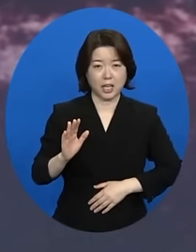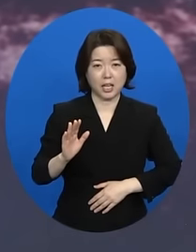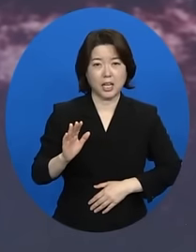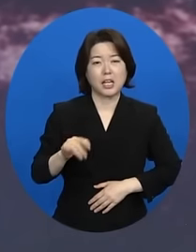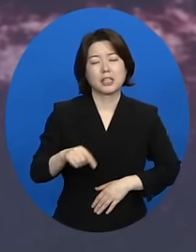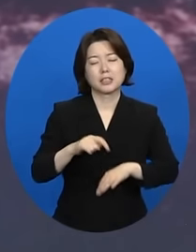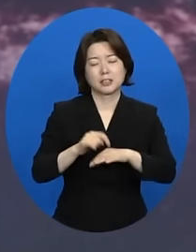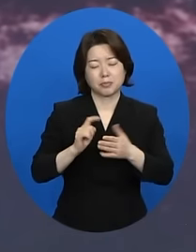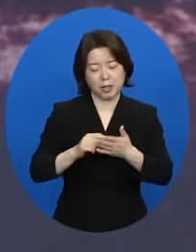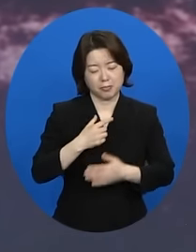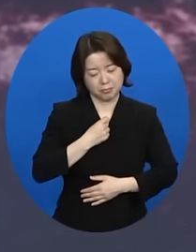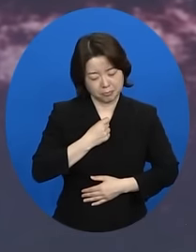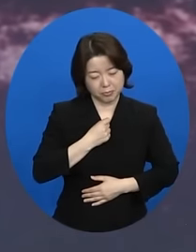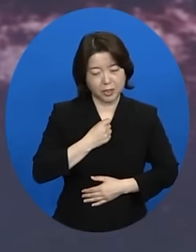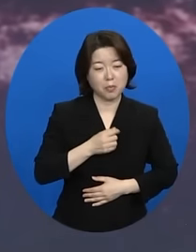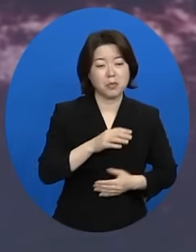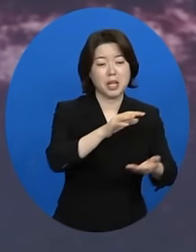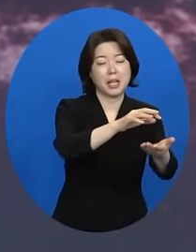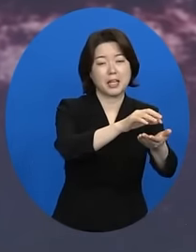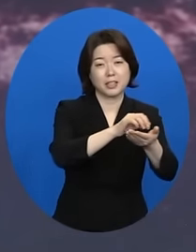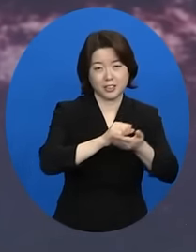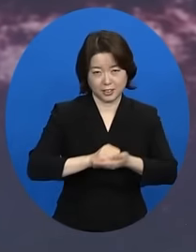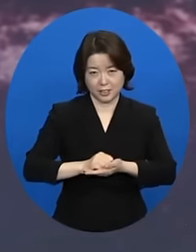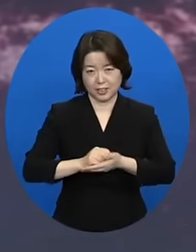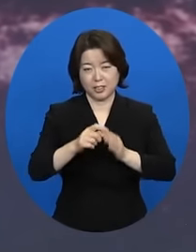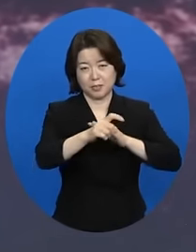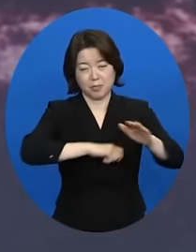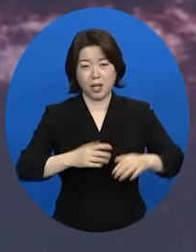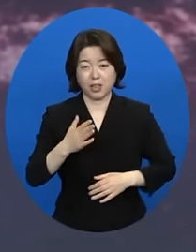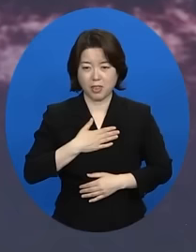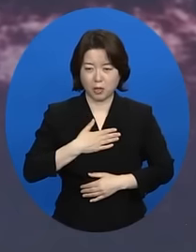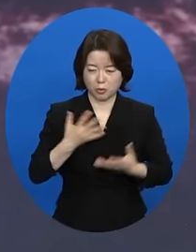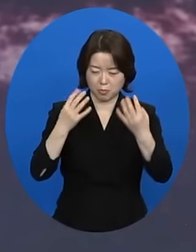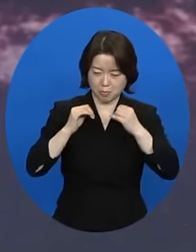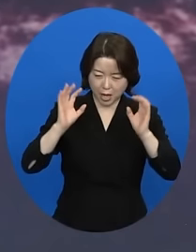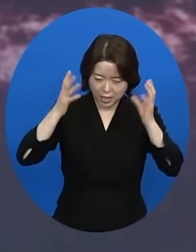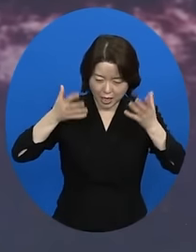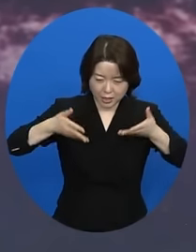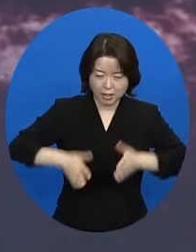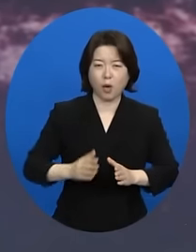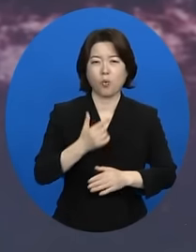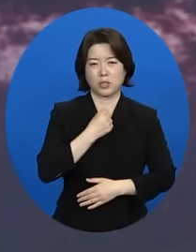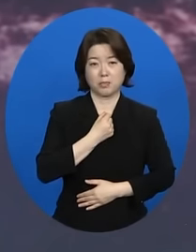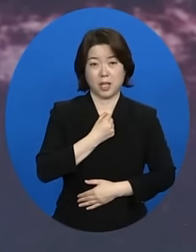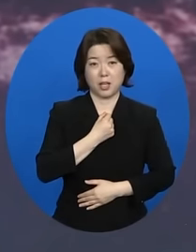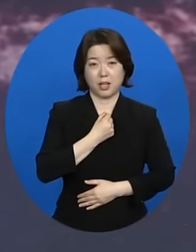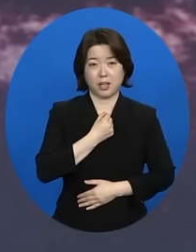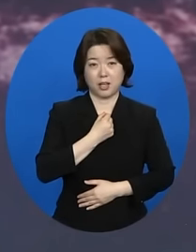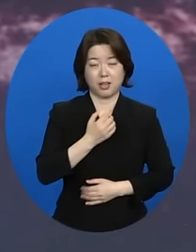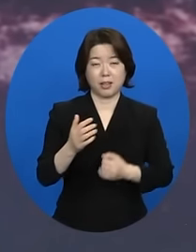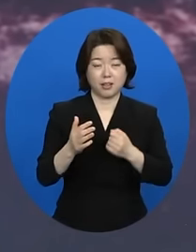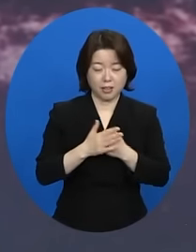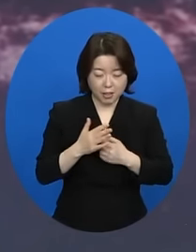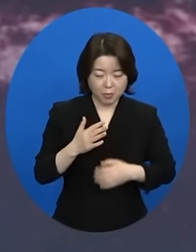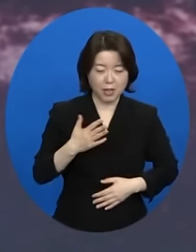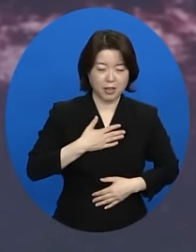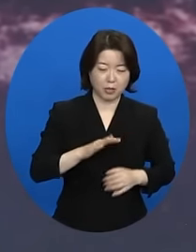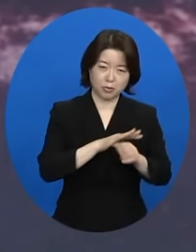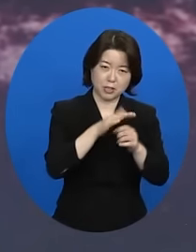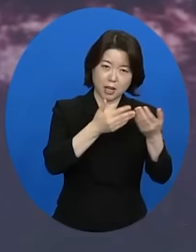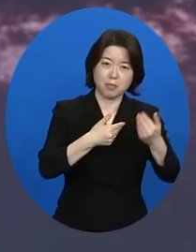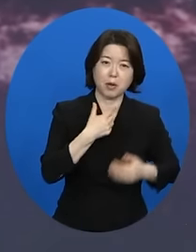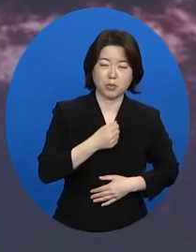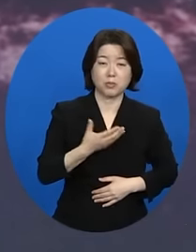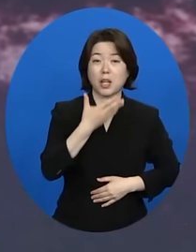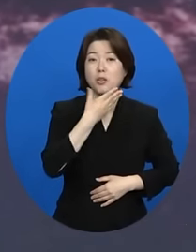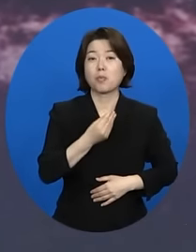훔쳤을 것입니다. 나도 많은 자녀 낳고 싶다. 그래서 나도 사랑받고 싶고 나도